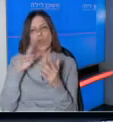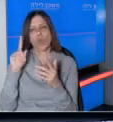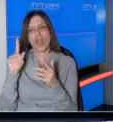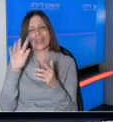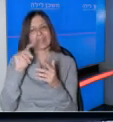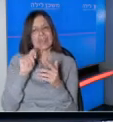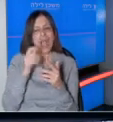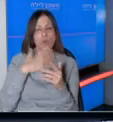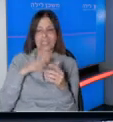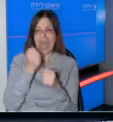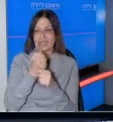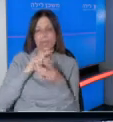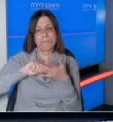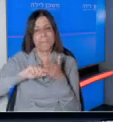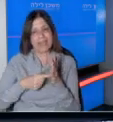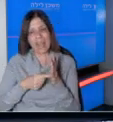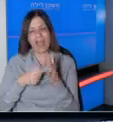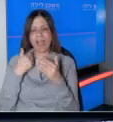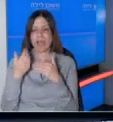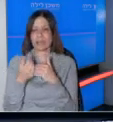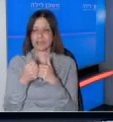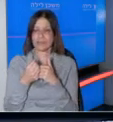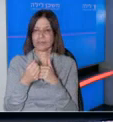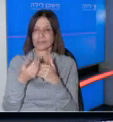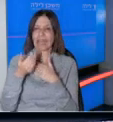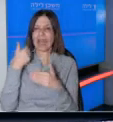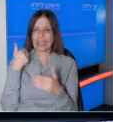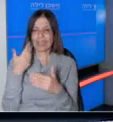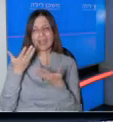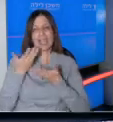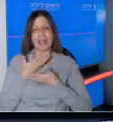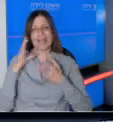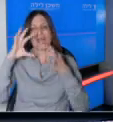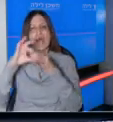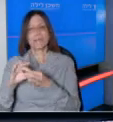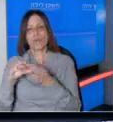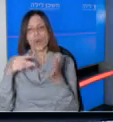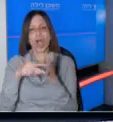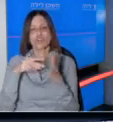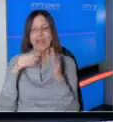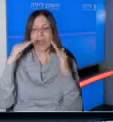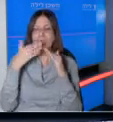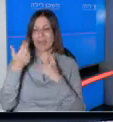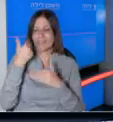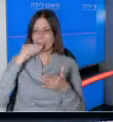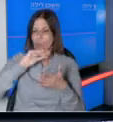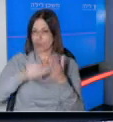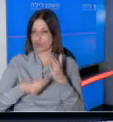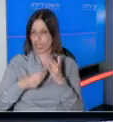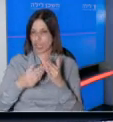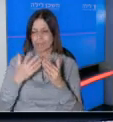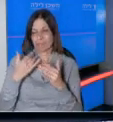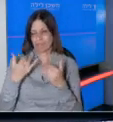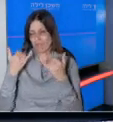לעשות, שמה המטרה המרכזית שלו? להקדים את קבלת החיבור לחשמל לבתים לפני שהם מאושרים. עד עכשיו זה היה